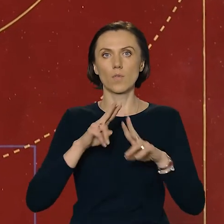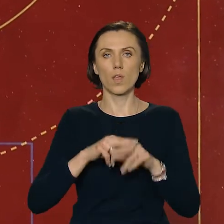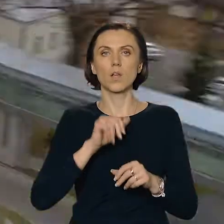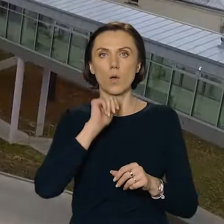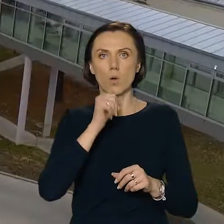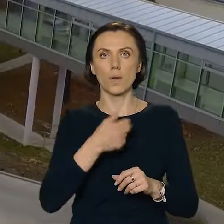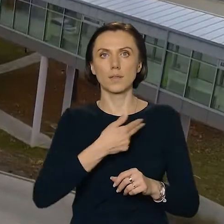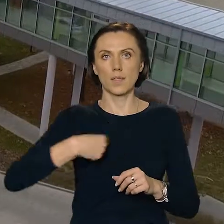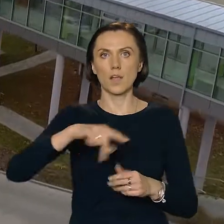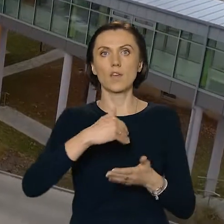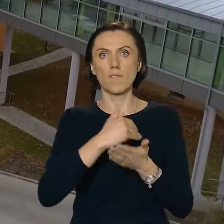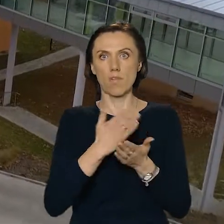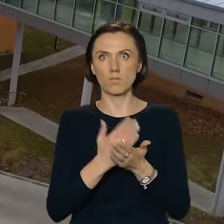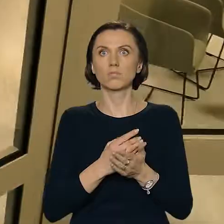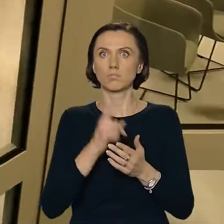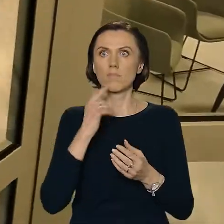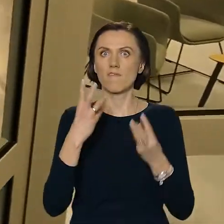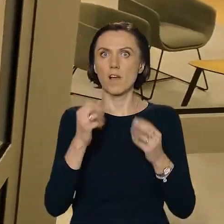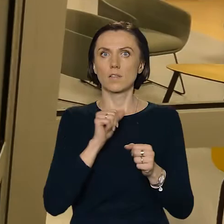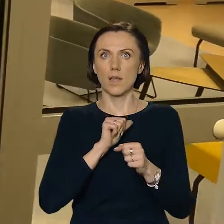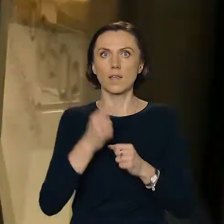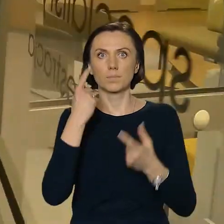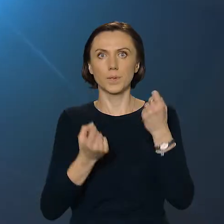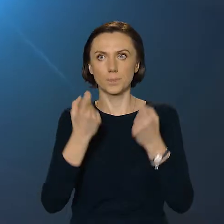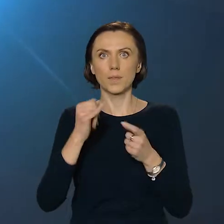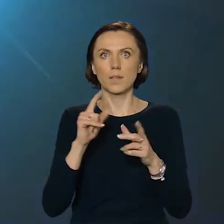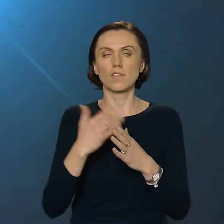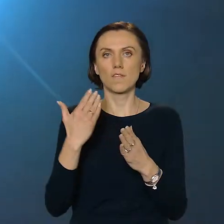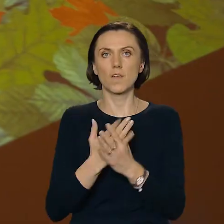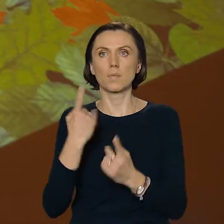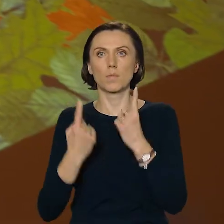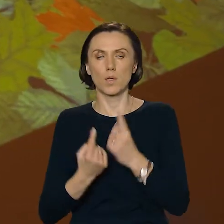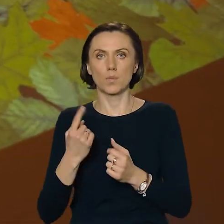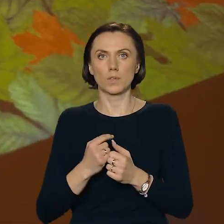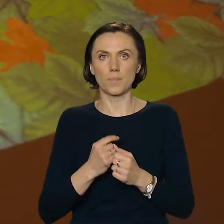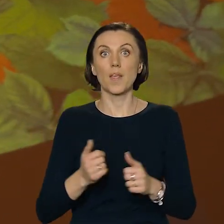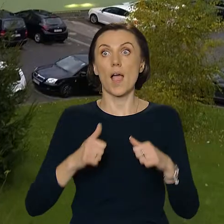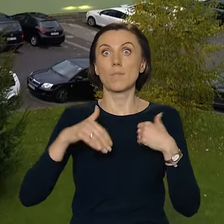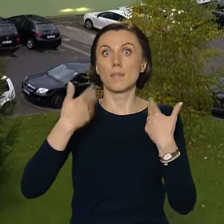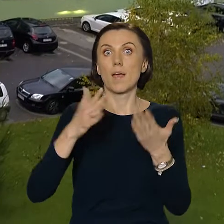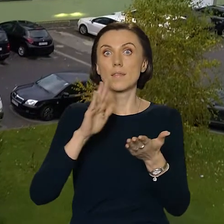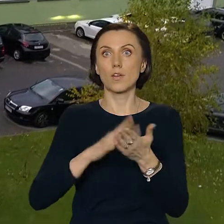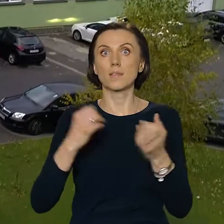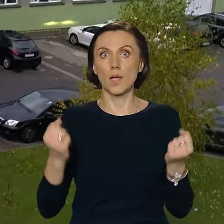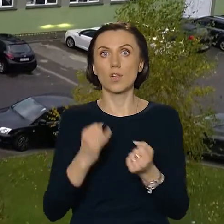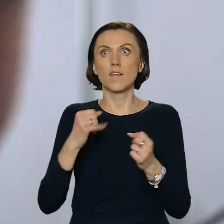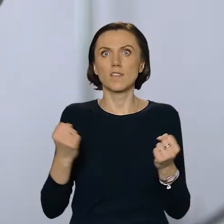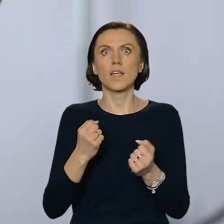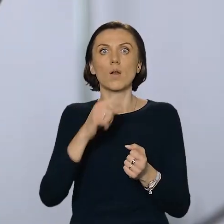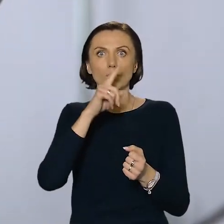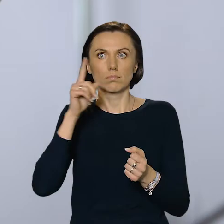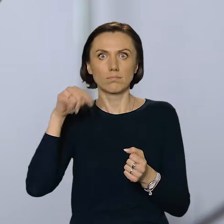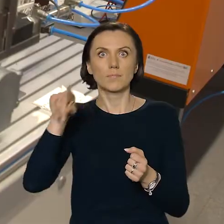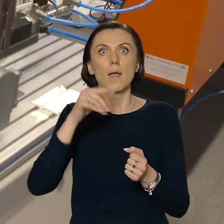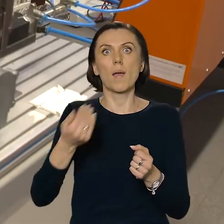Dzięki funduszom europejskim nasze województwo stawia na innowacje i premiuje przedsiębiorczych mieszkańców. Aby nagrodzić zaangażowanie i